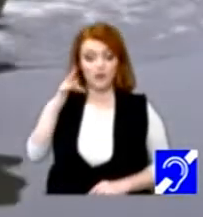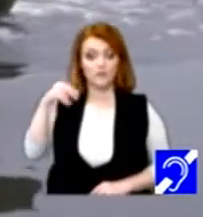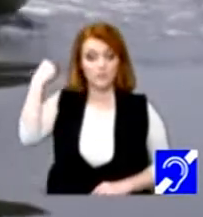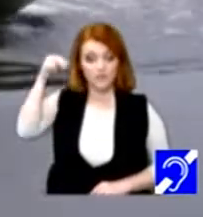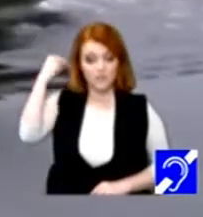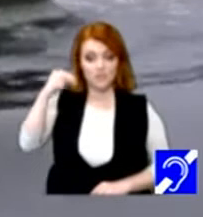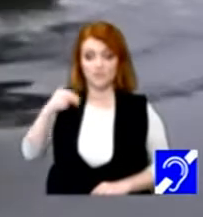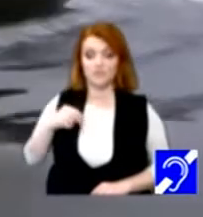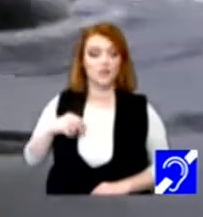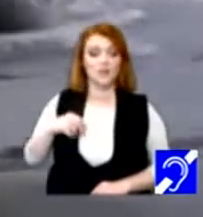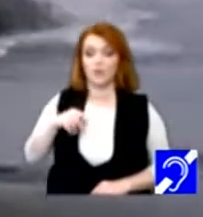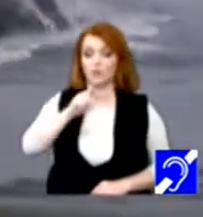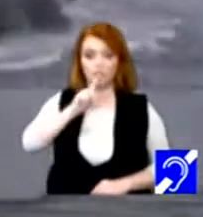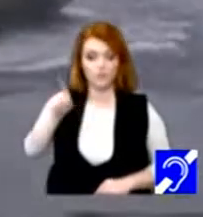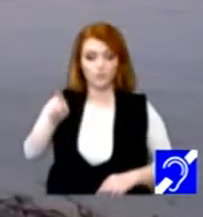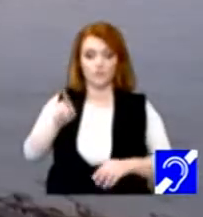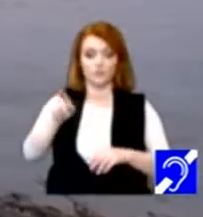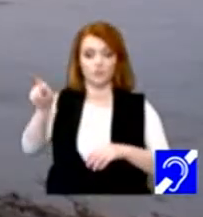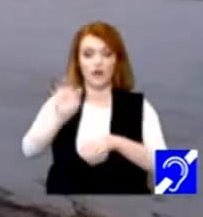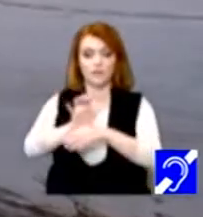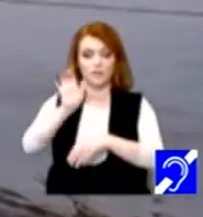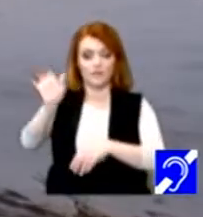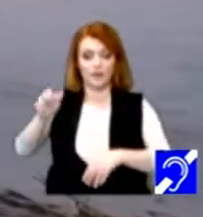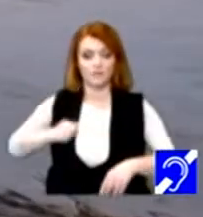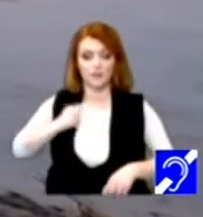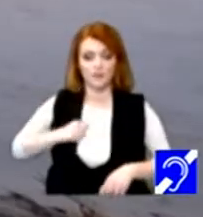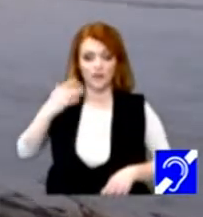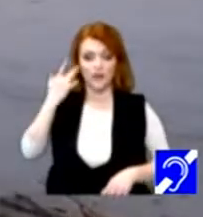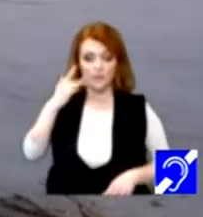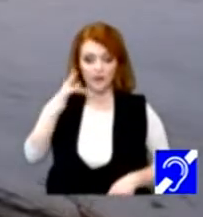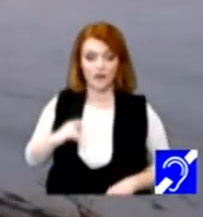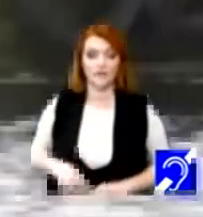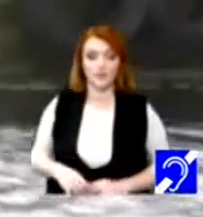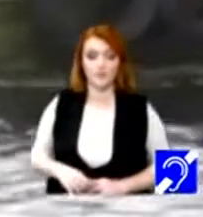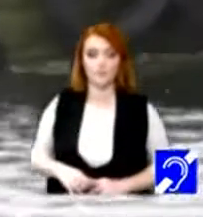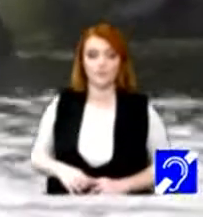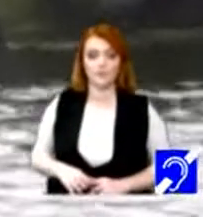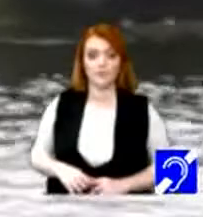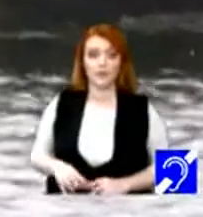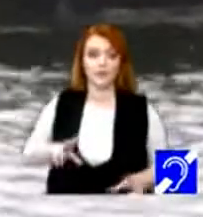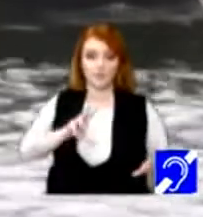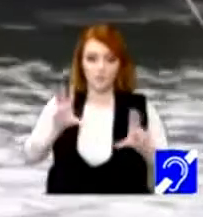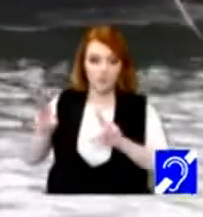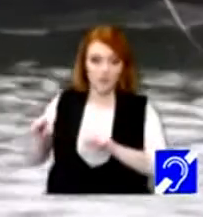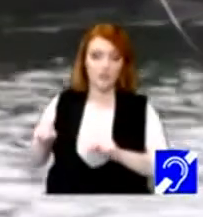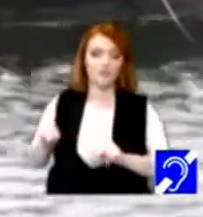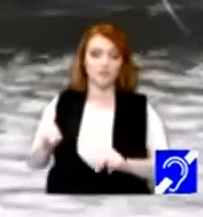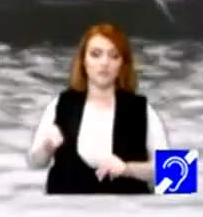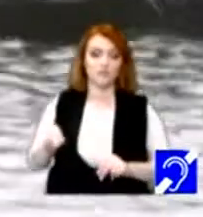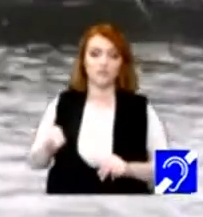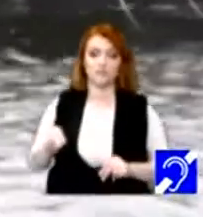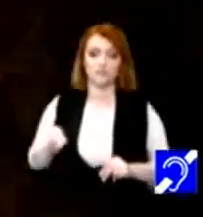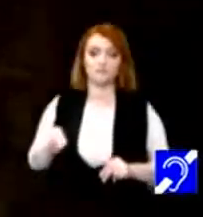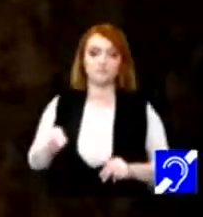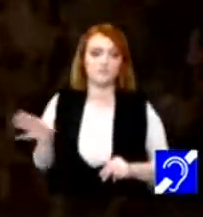nu va desfășura arme ofensive în Ucraina. Casa Albă a minimalizat aceste afirmații, dând asigurări că aceasta este doar o simplă confirmare